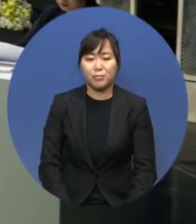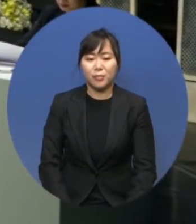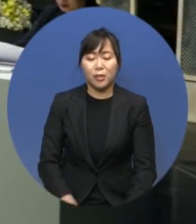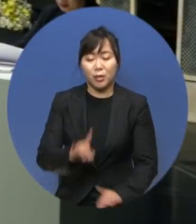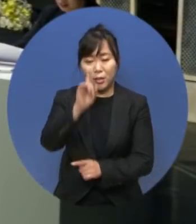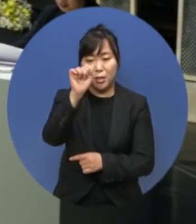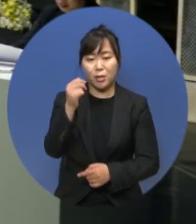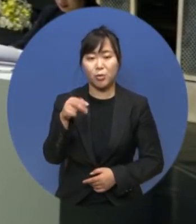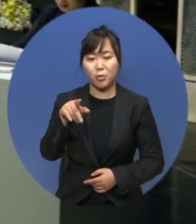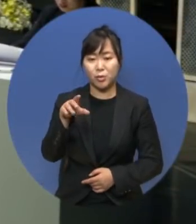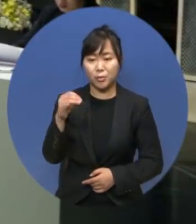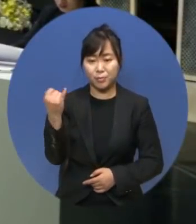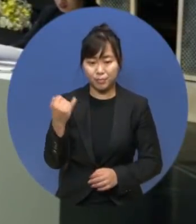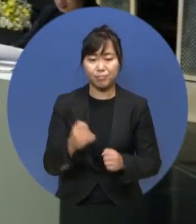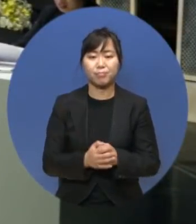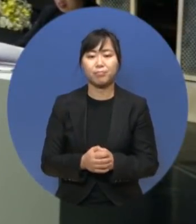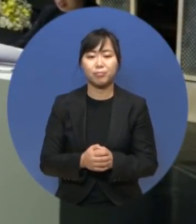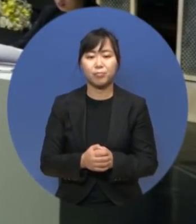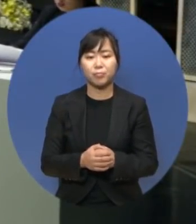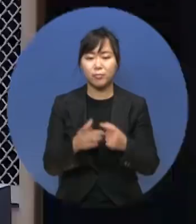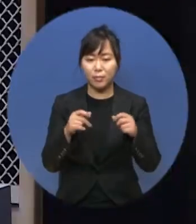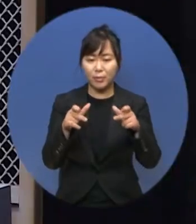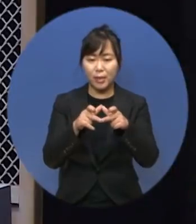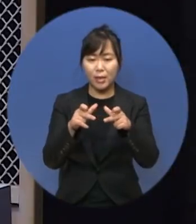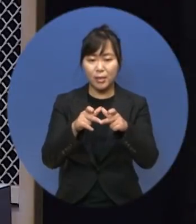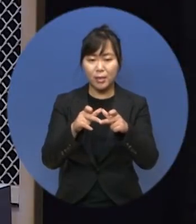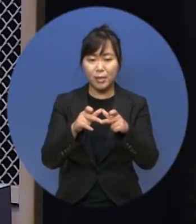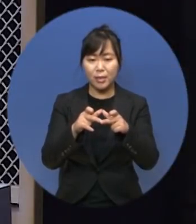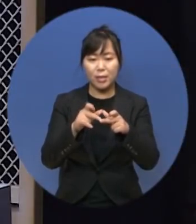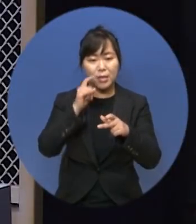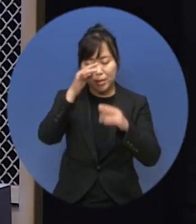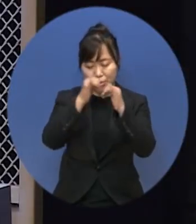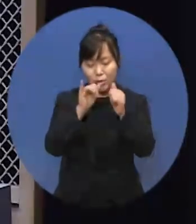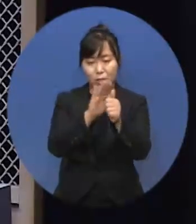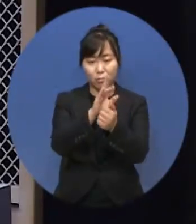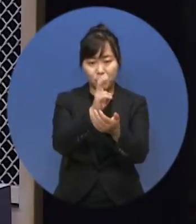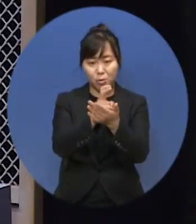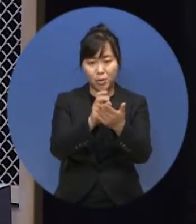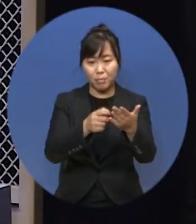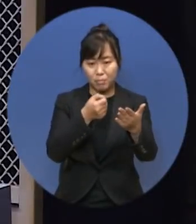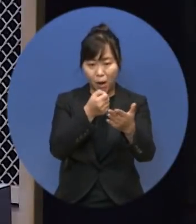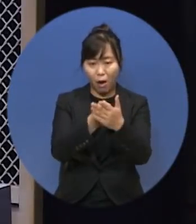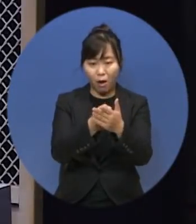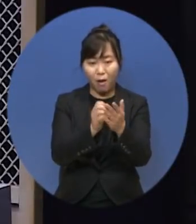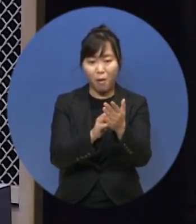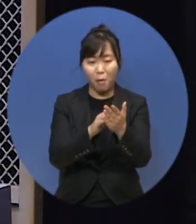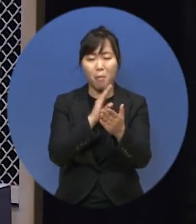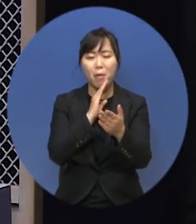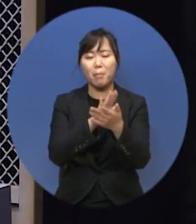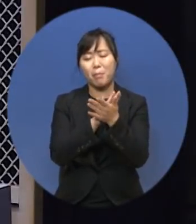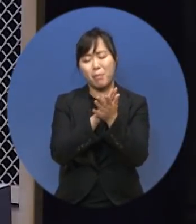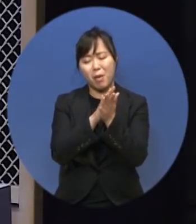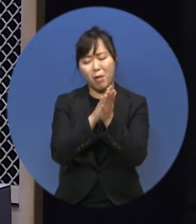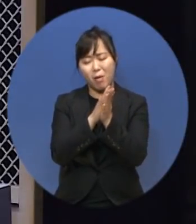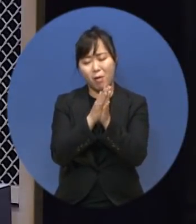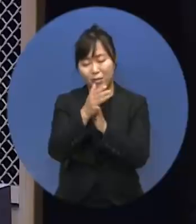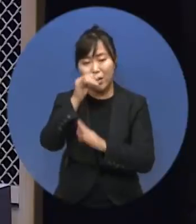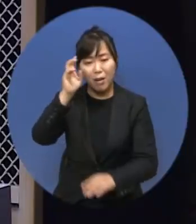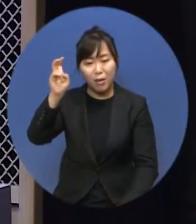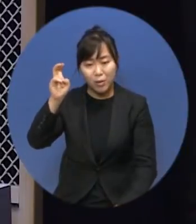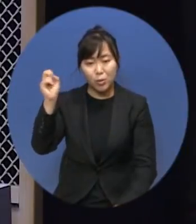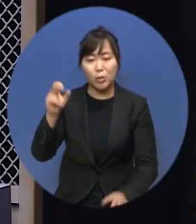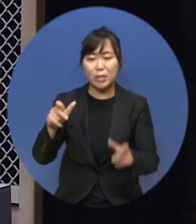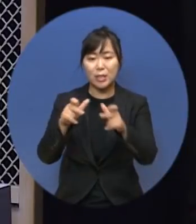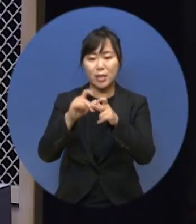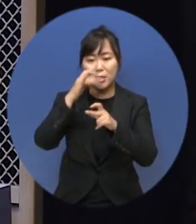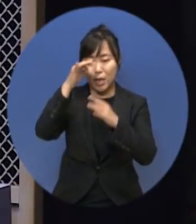국장님. 네, 이렇게 장애인 예술인 지원법이 이렇게 제정이 돼서 많은 또 변화가 예상이 되고 또